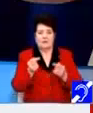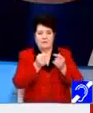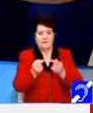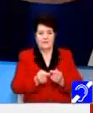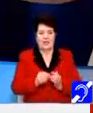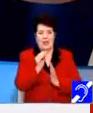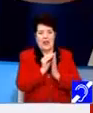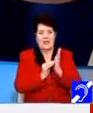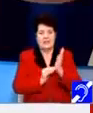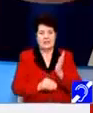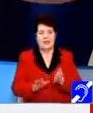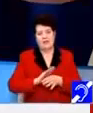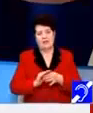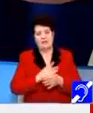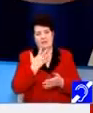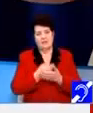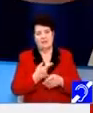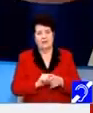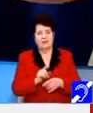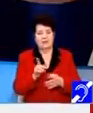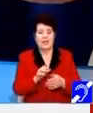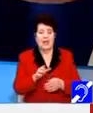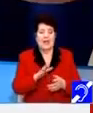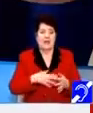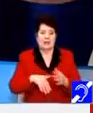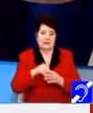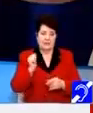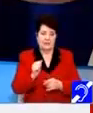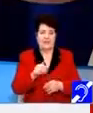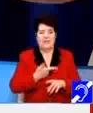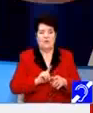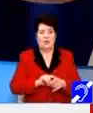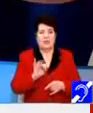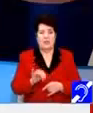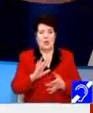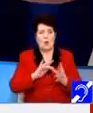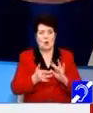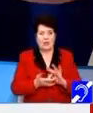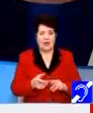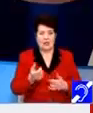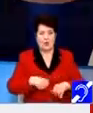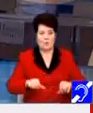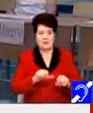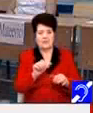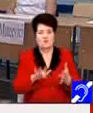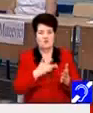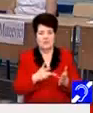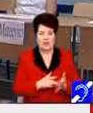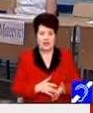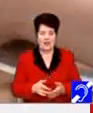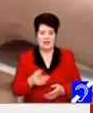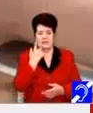întocmirii listelor electorale, atât în secțiile de votare, cât și online, accesând pagina electronică a Comisiei Electorale Centrale.